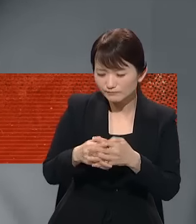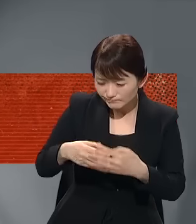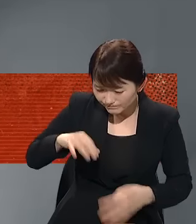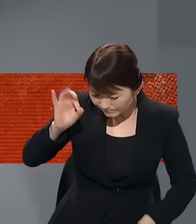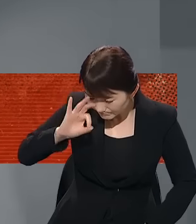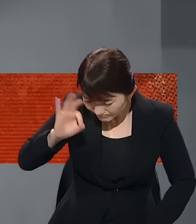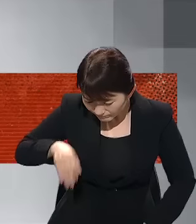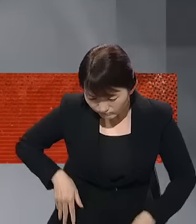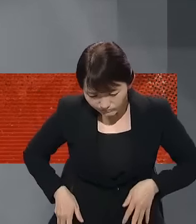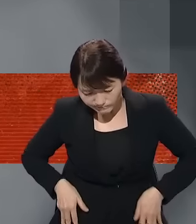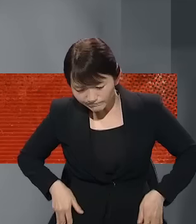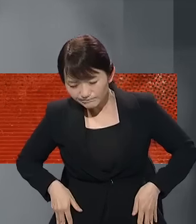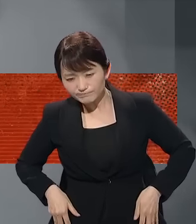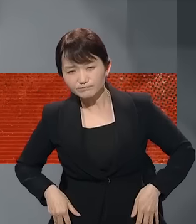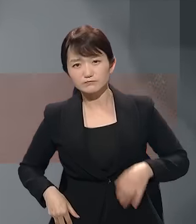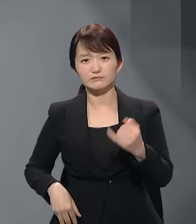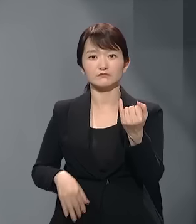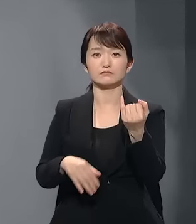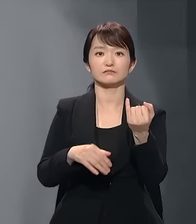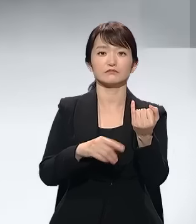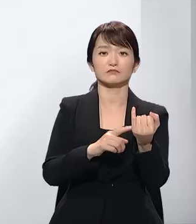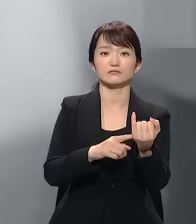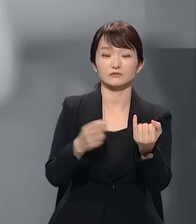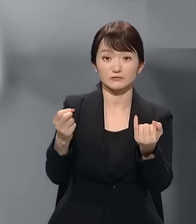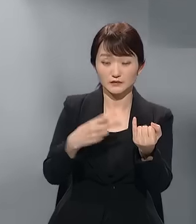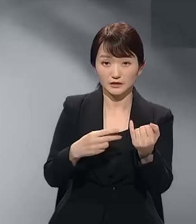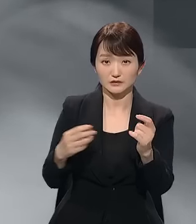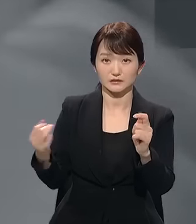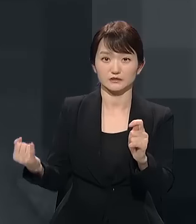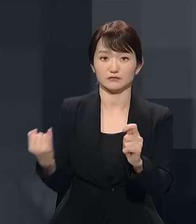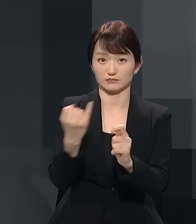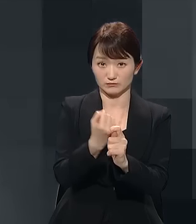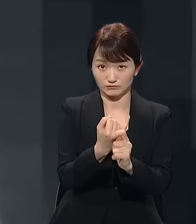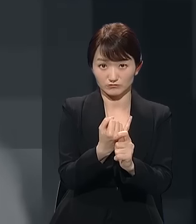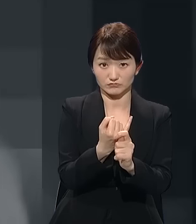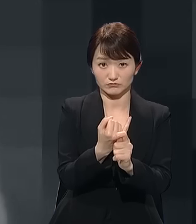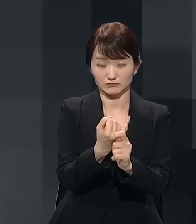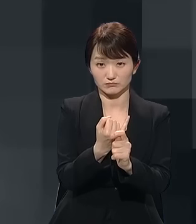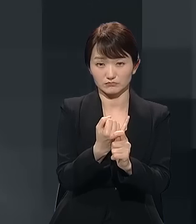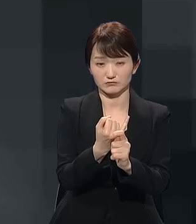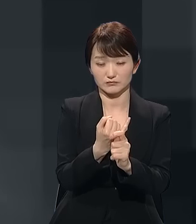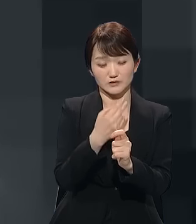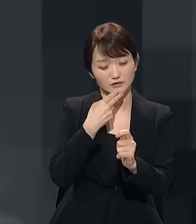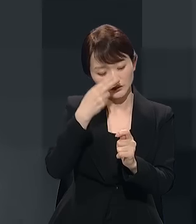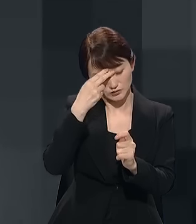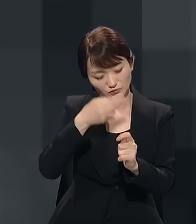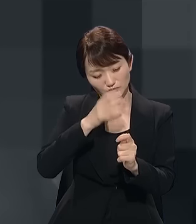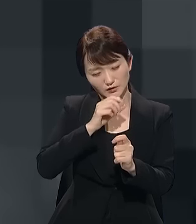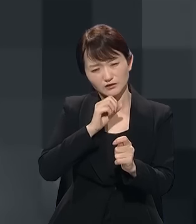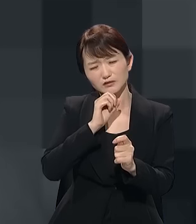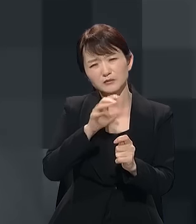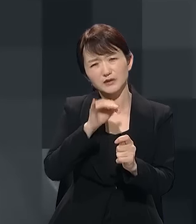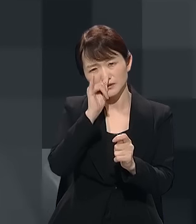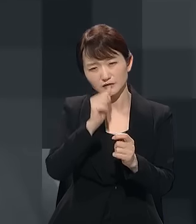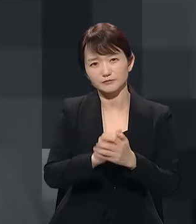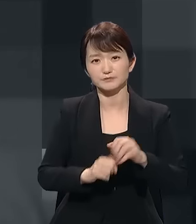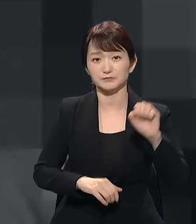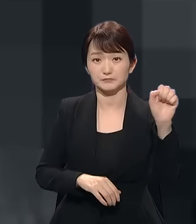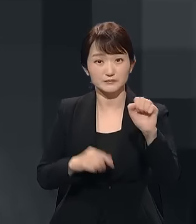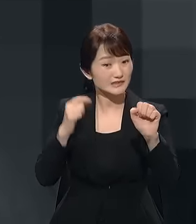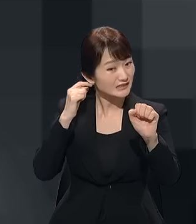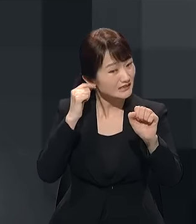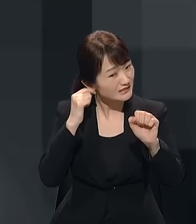주머니를 한참 뒤적일 때 여자 손님이 다시 택시에 탔습니다. 그러고 계속 주사를 부렸는데요. 급기야 택시기사의